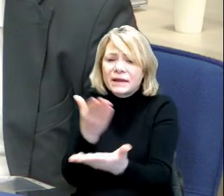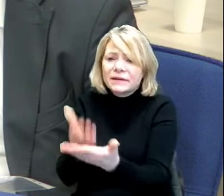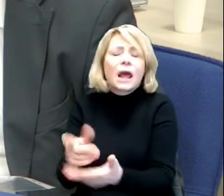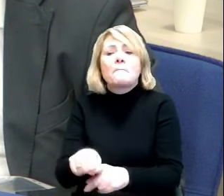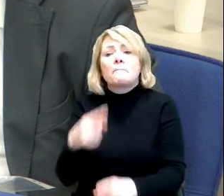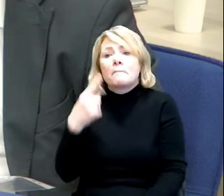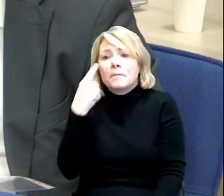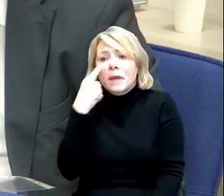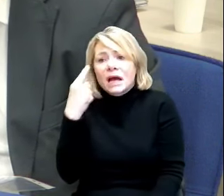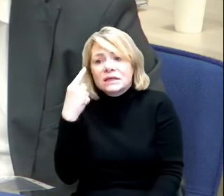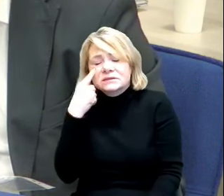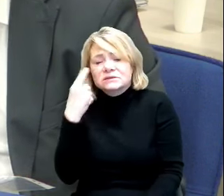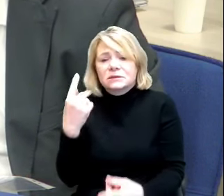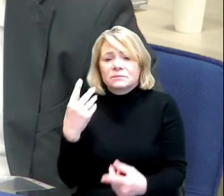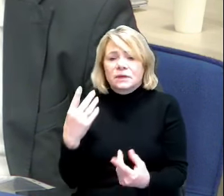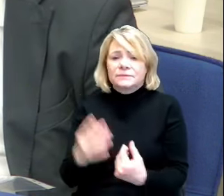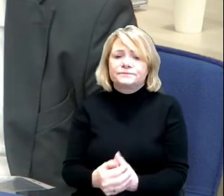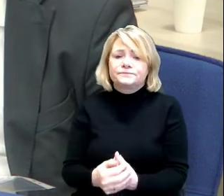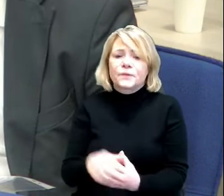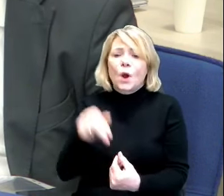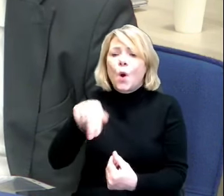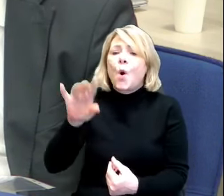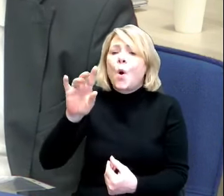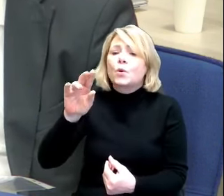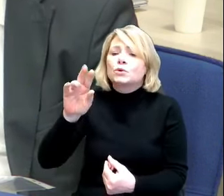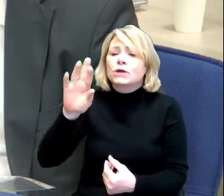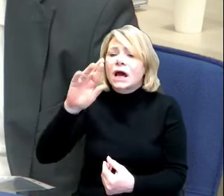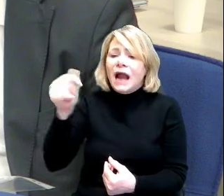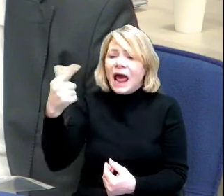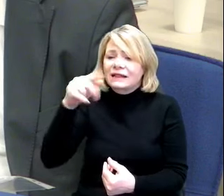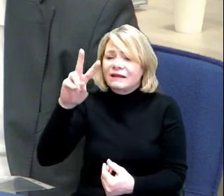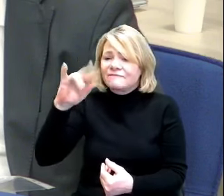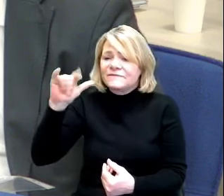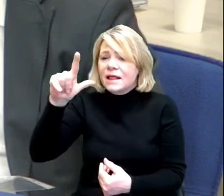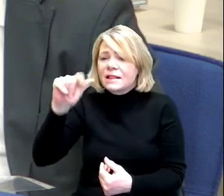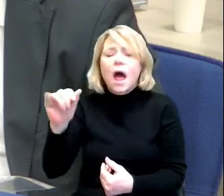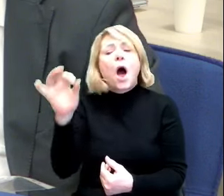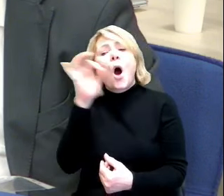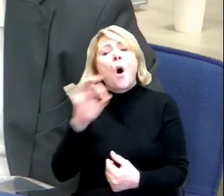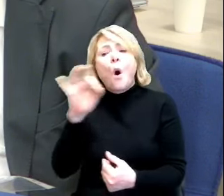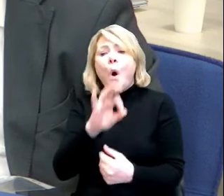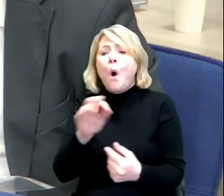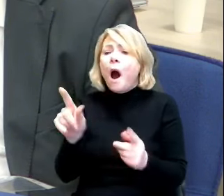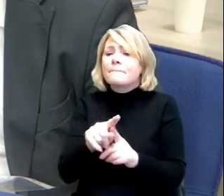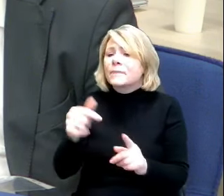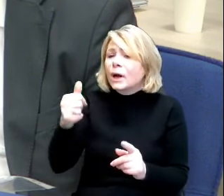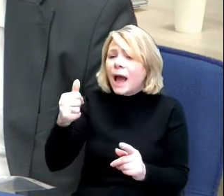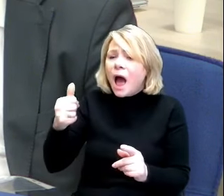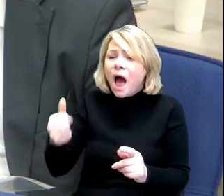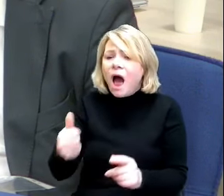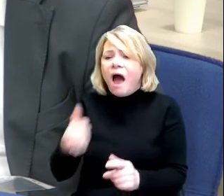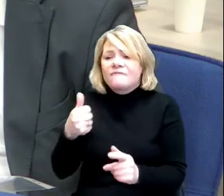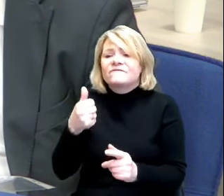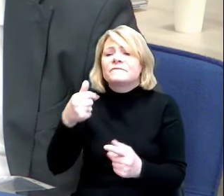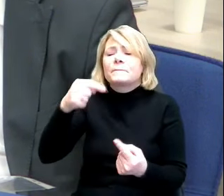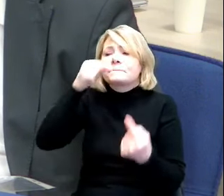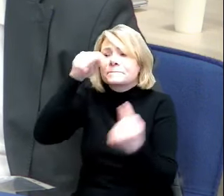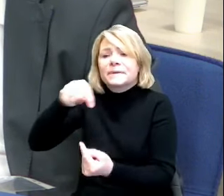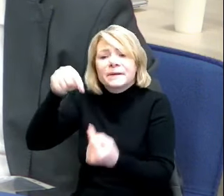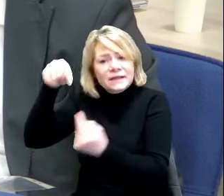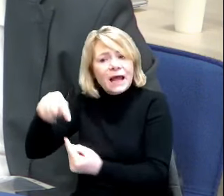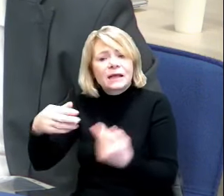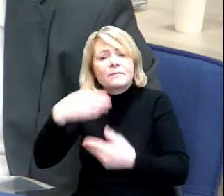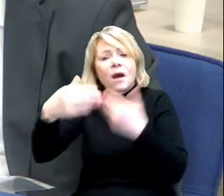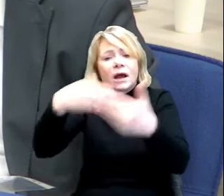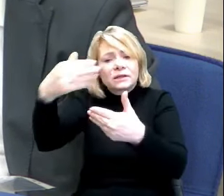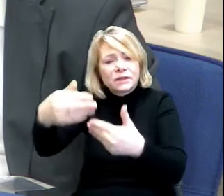iš jūsų kolegos ugniaus radvilos dėl dėl geresnio pritaikymo šitos estrados ateity didelių